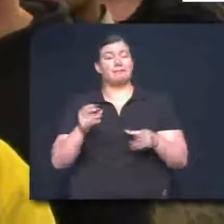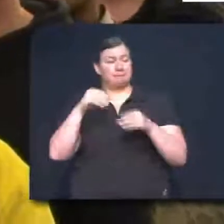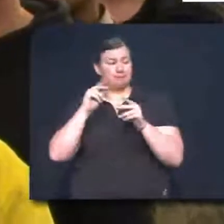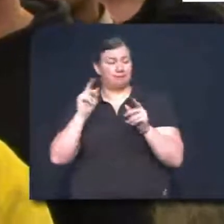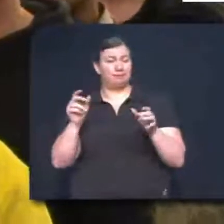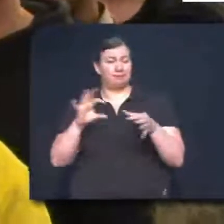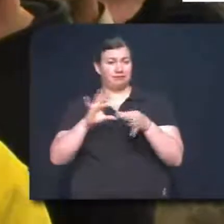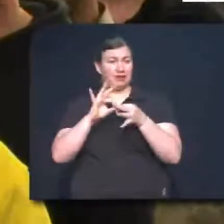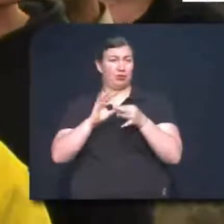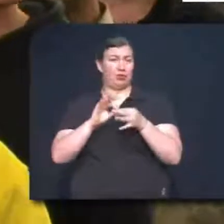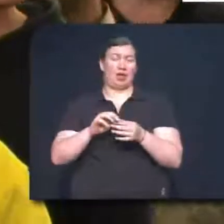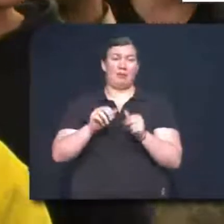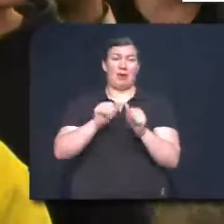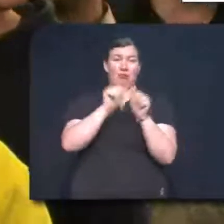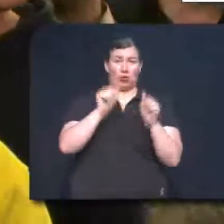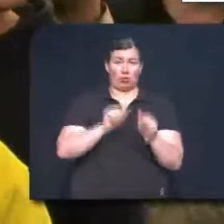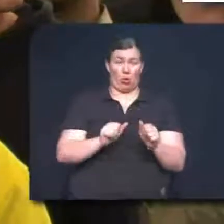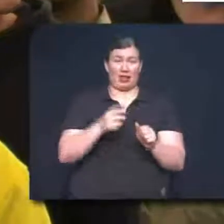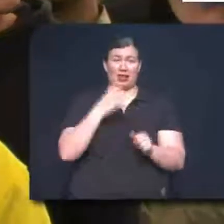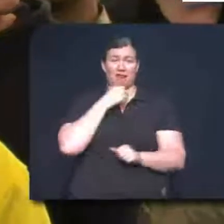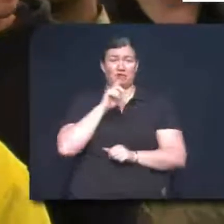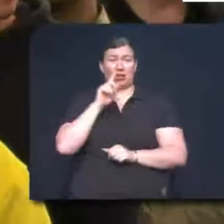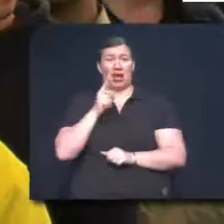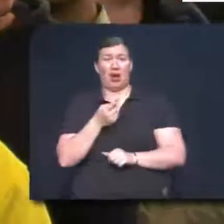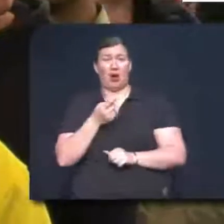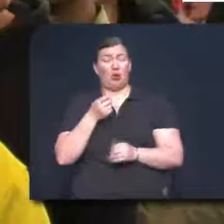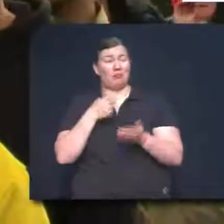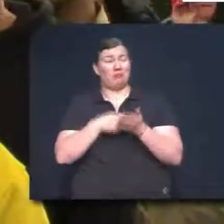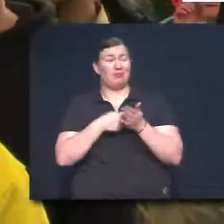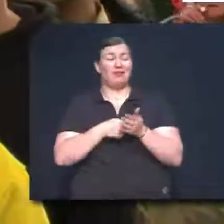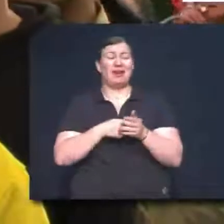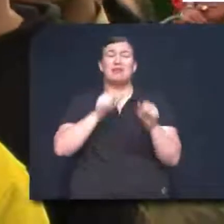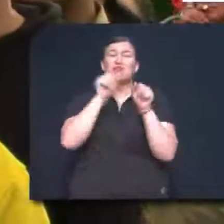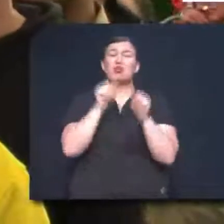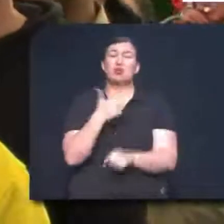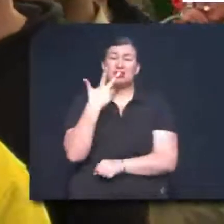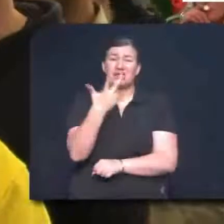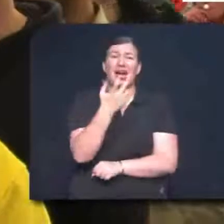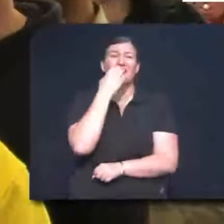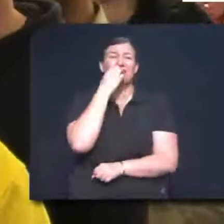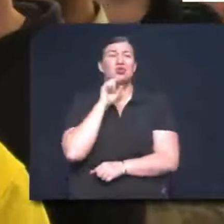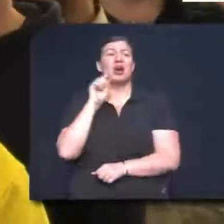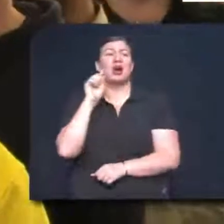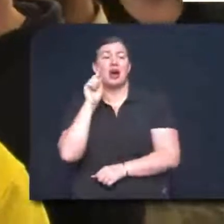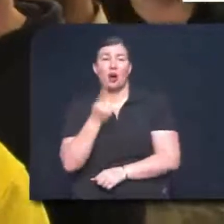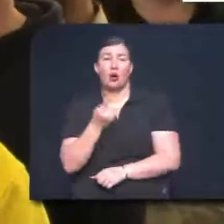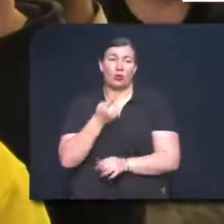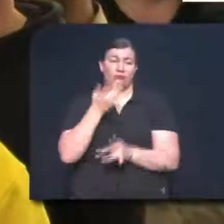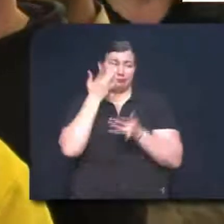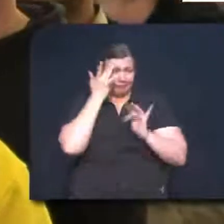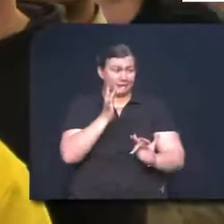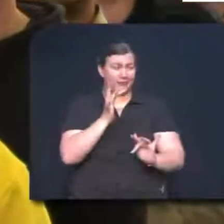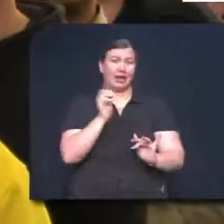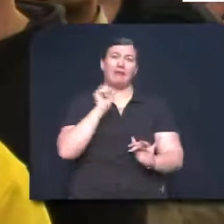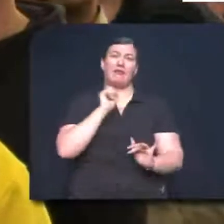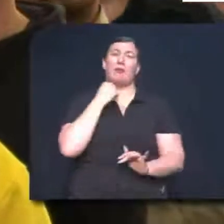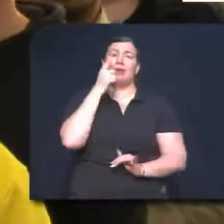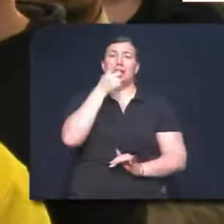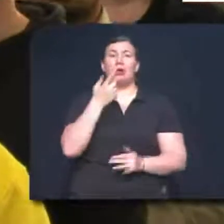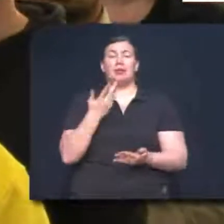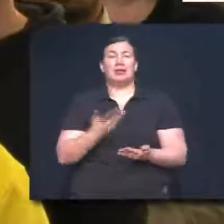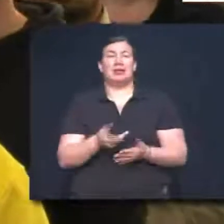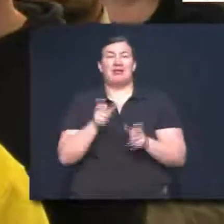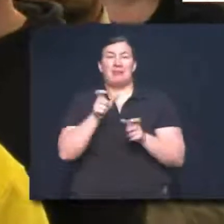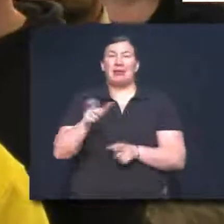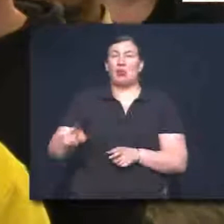auch dafür werben Modul 3 zuzustimmen weil ich es auch ganz wichtig finde dass Leute in ihrer Kommune wo Sie